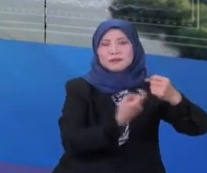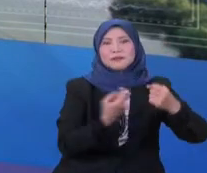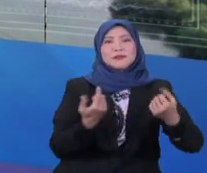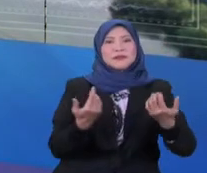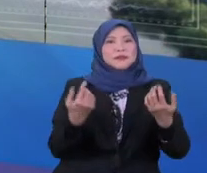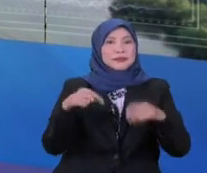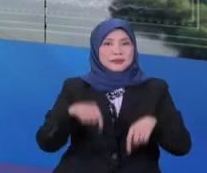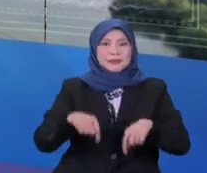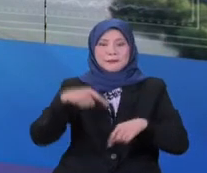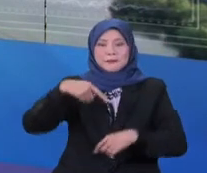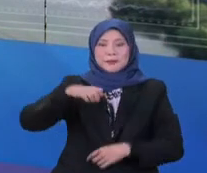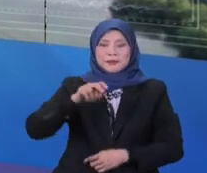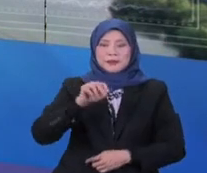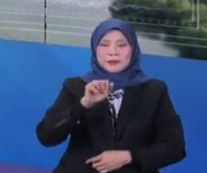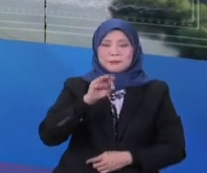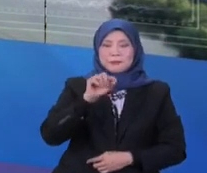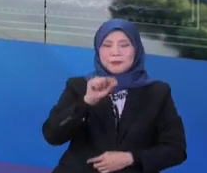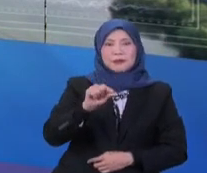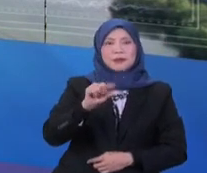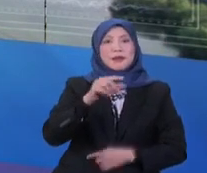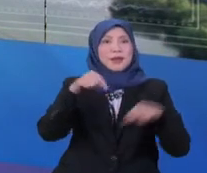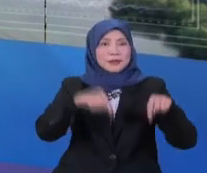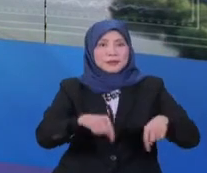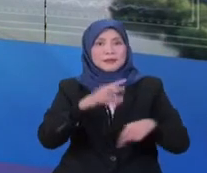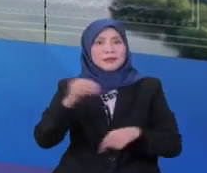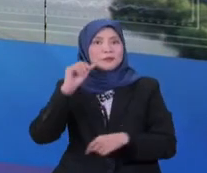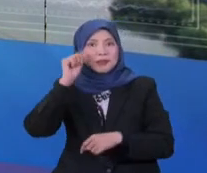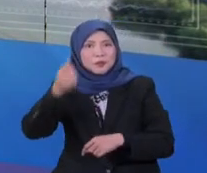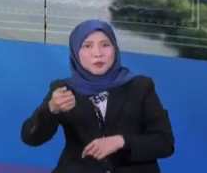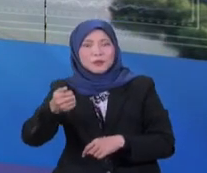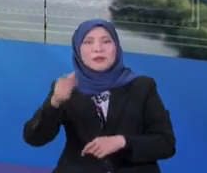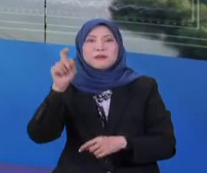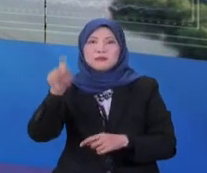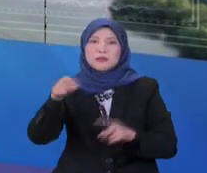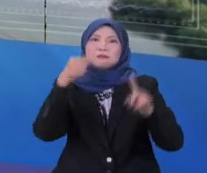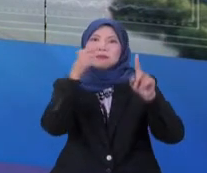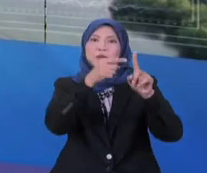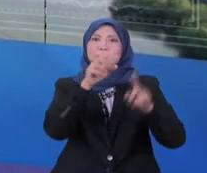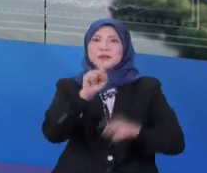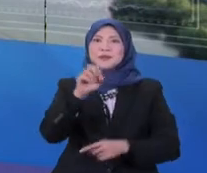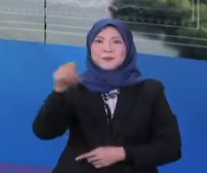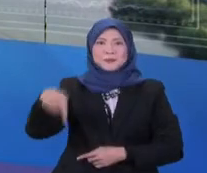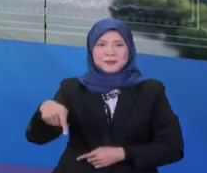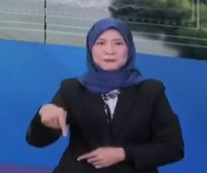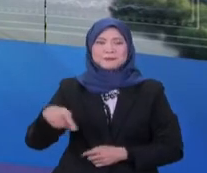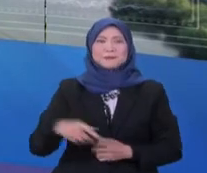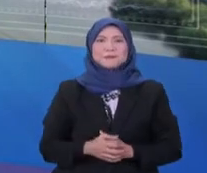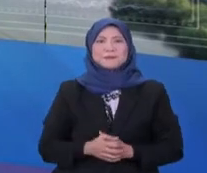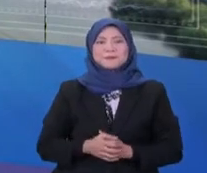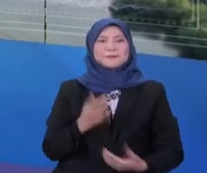yang berlangsung hari ini dan esok, diingatkan agar tidak leka dengan pematuhan SOP semasa.